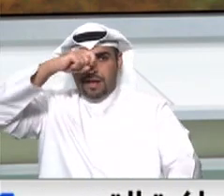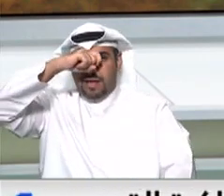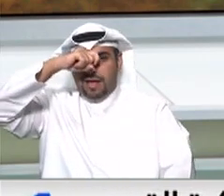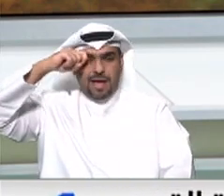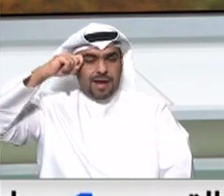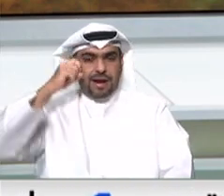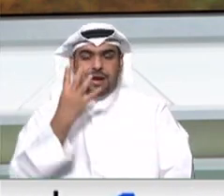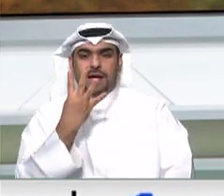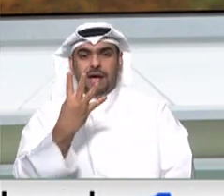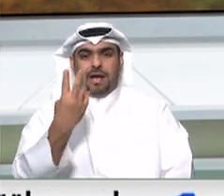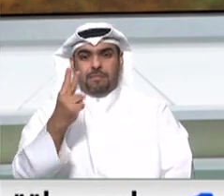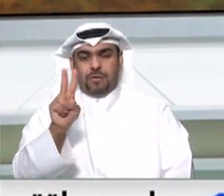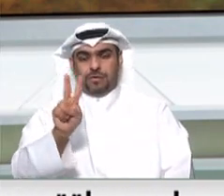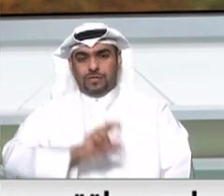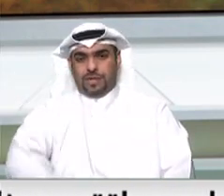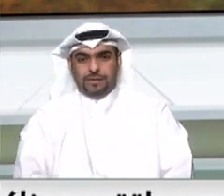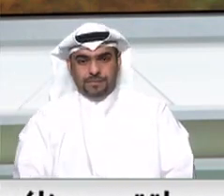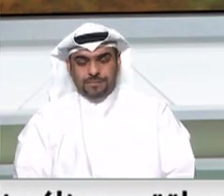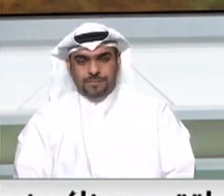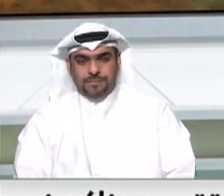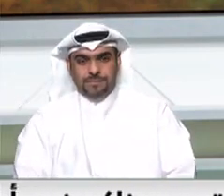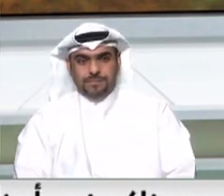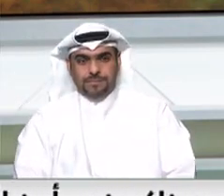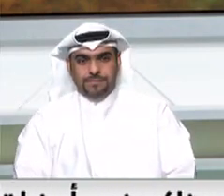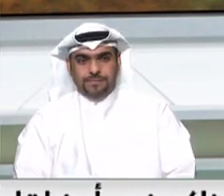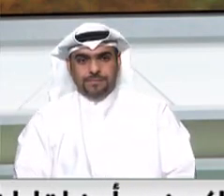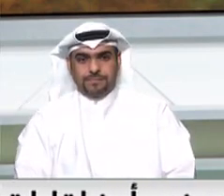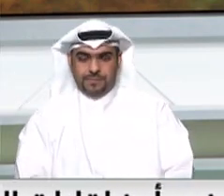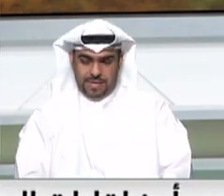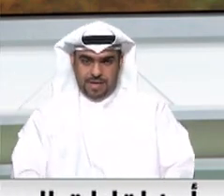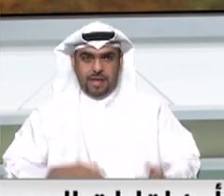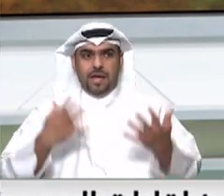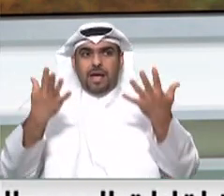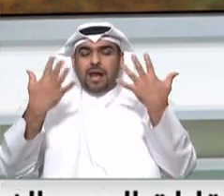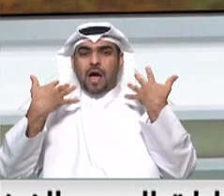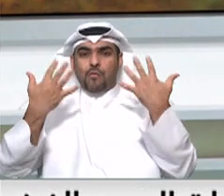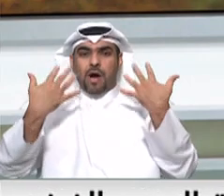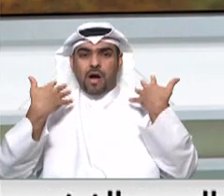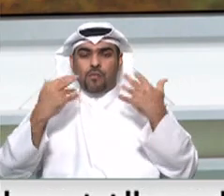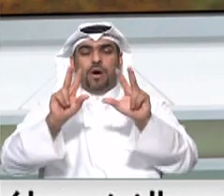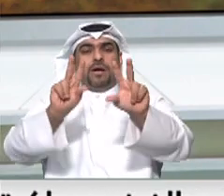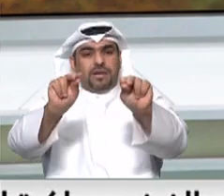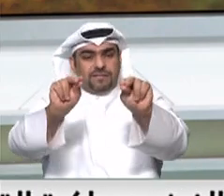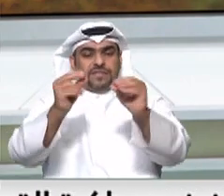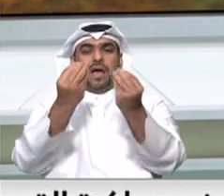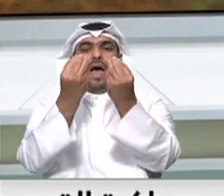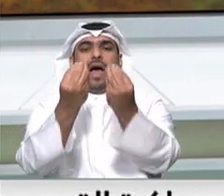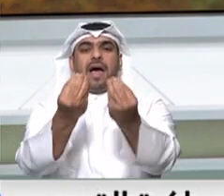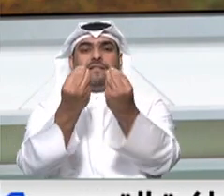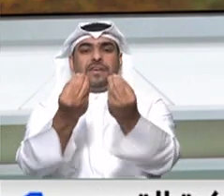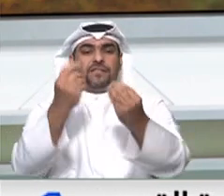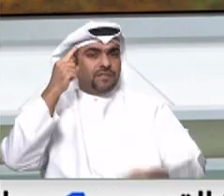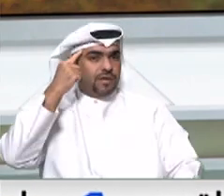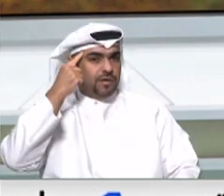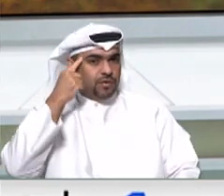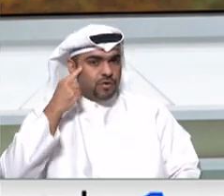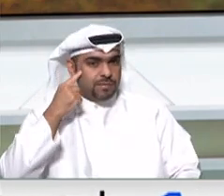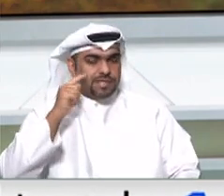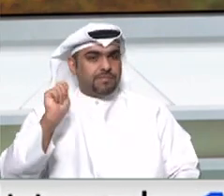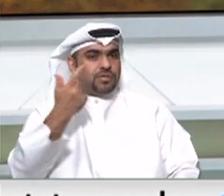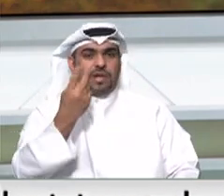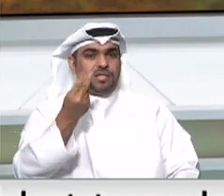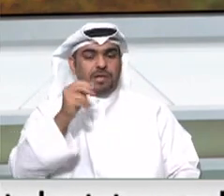المرادم 24 درجة مئوية. تستمر الرياح شمالية غربية خفيفة إلى معتدلة السرعة من 8